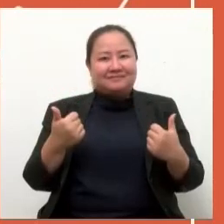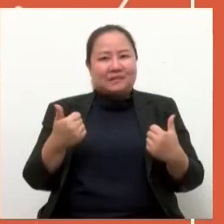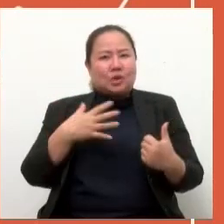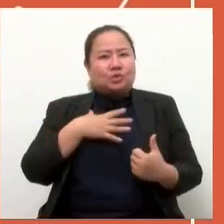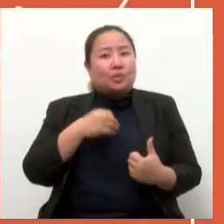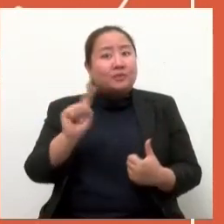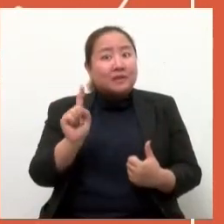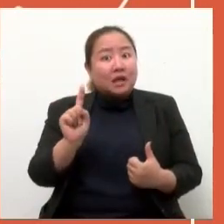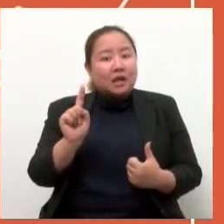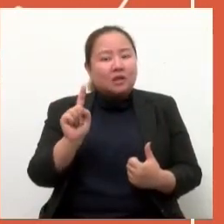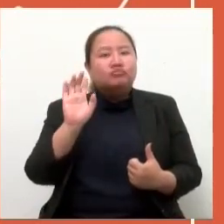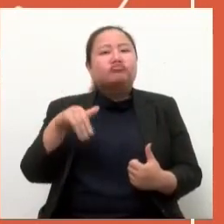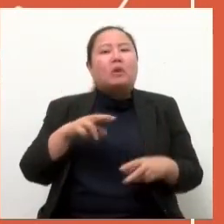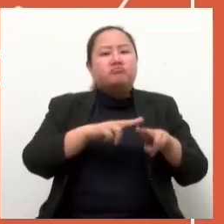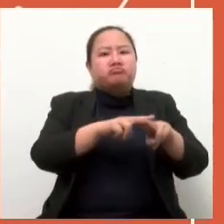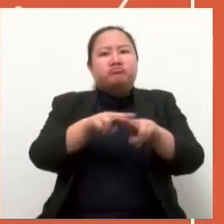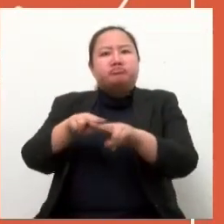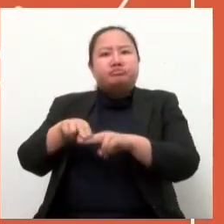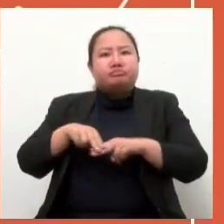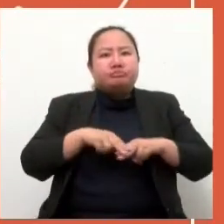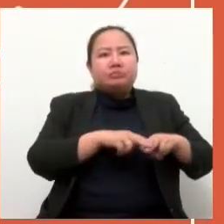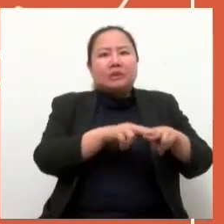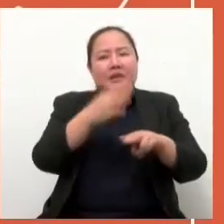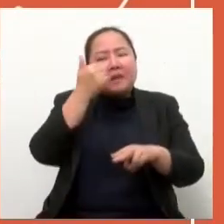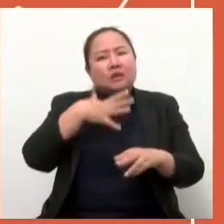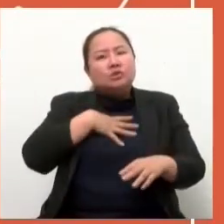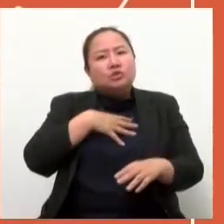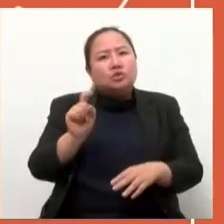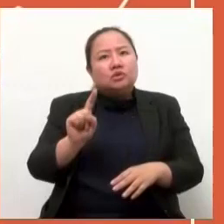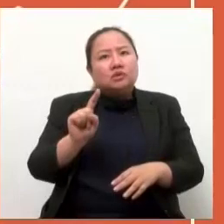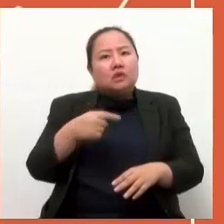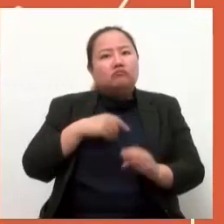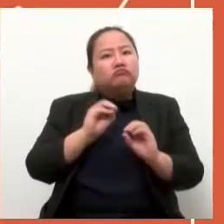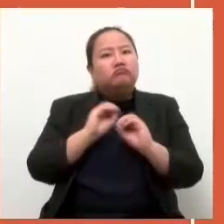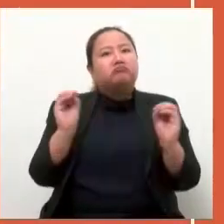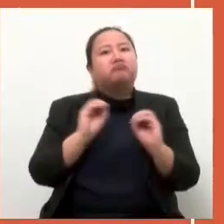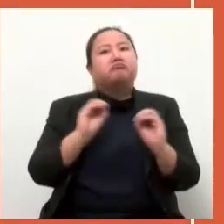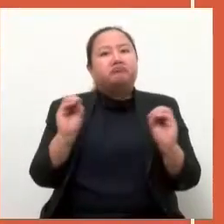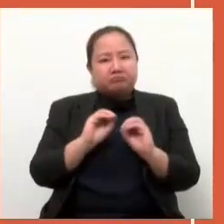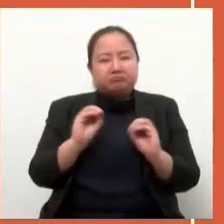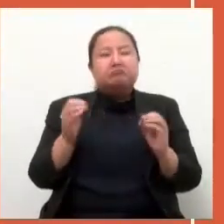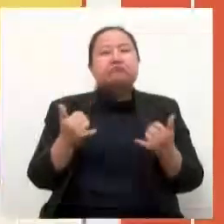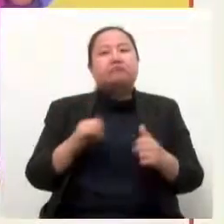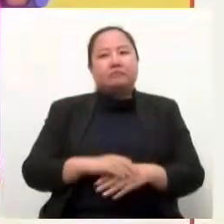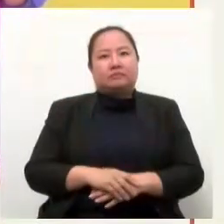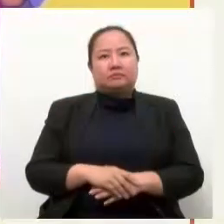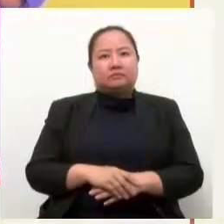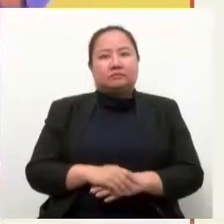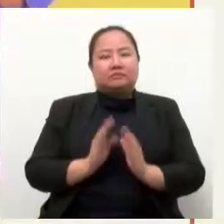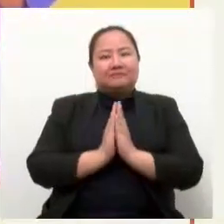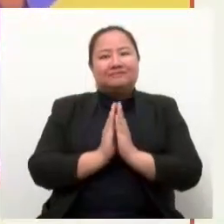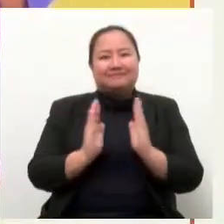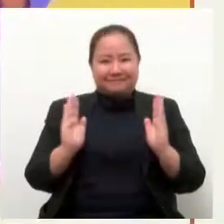นที่สุดคะ ม้าหมุนครับ โอ้ทำไมถึงชอบม้าหมุนนะ ไม่เคยเล่นมาก่อนเลยครับ ไม่เคยเล่นมาก่อน